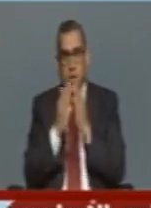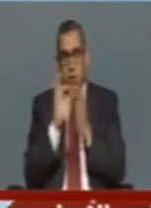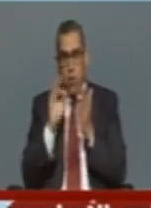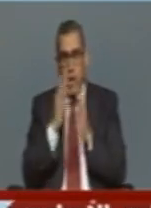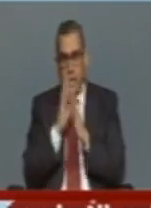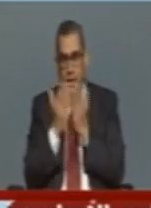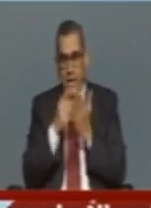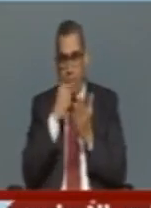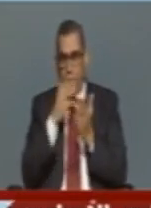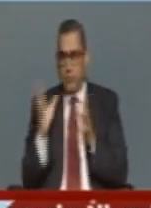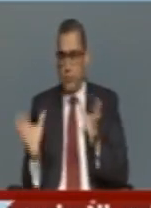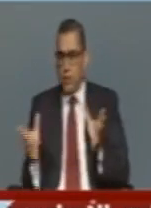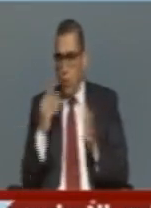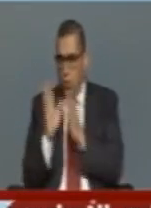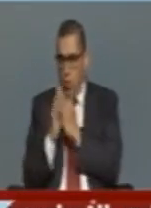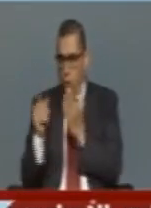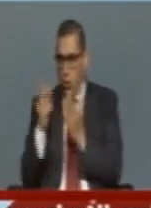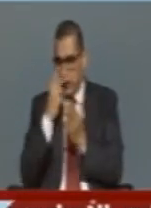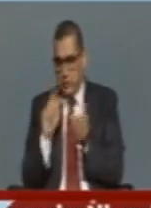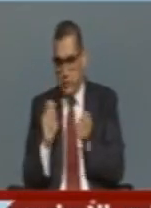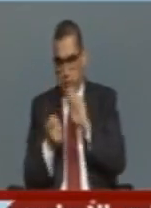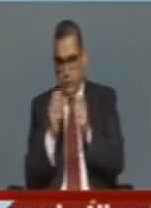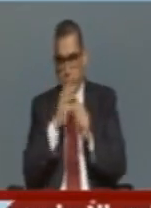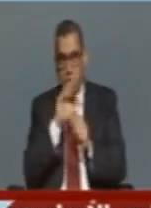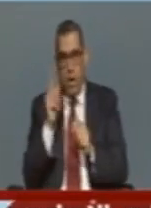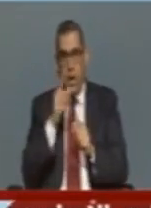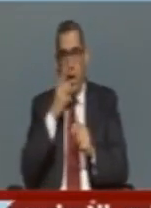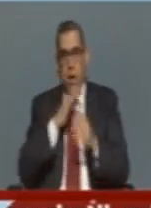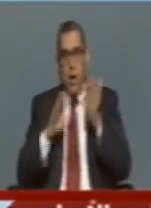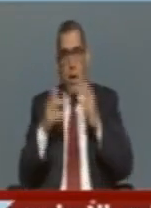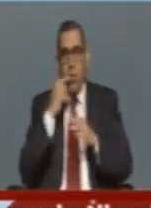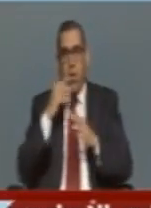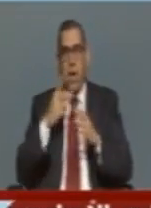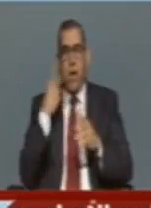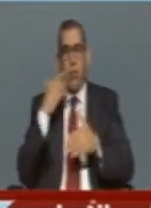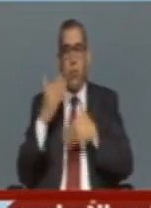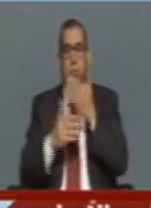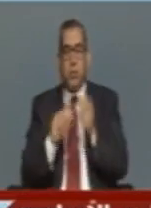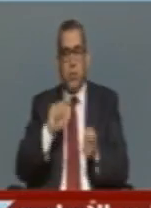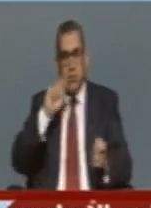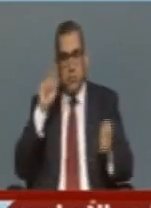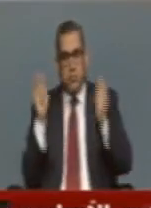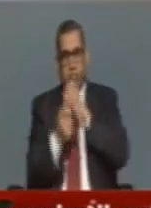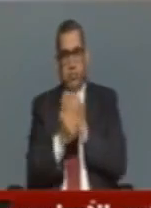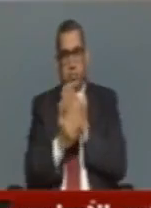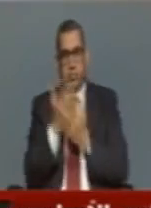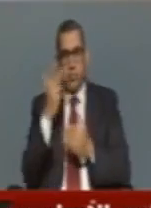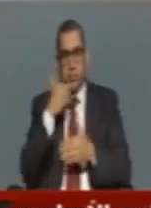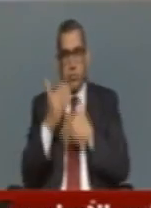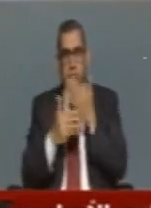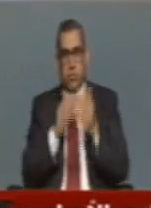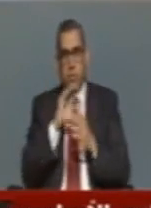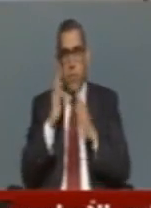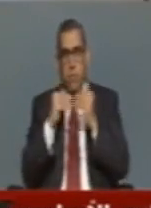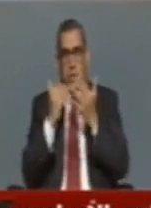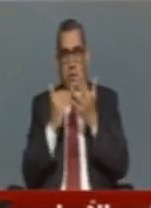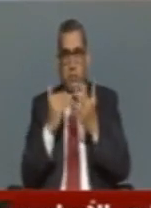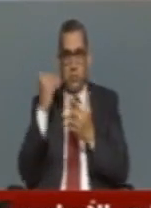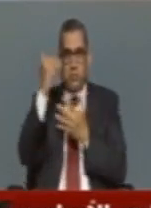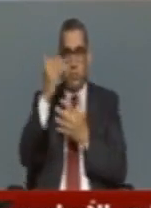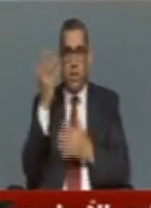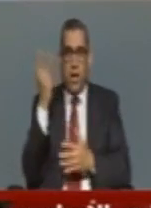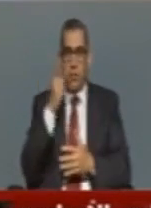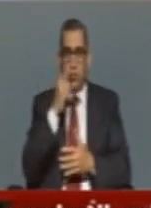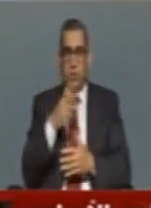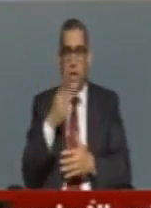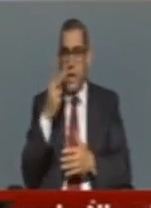وعدلتها، وبنية تحتية وبنية رقمية خلى تصنيفنا في اليو اس سي نيوز ارتفع لفوق من